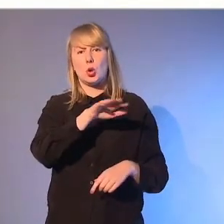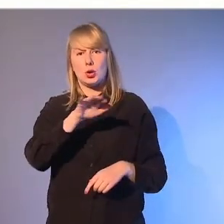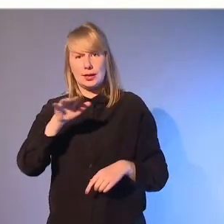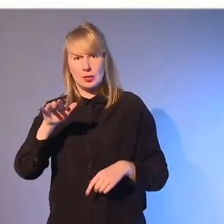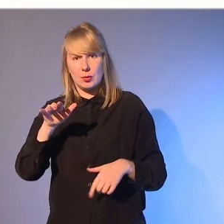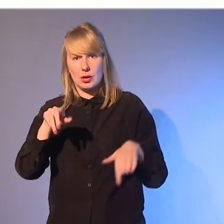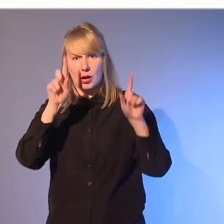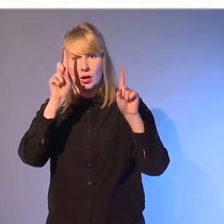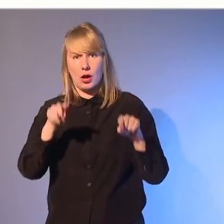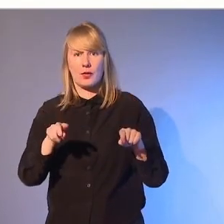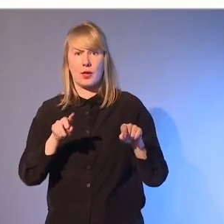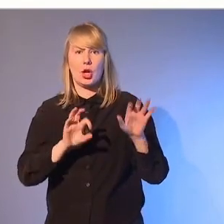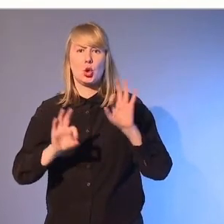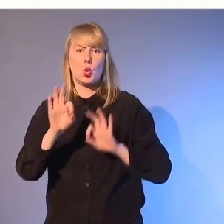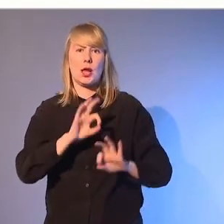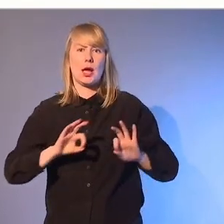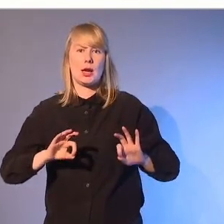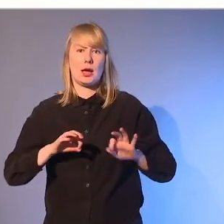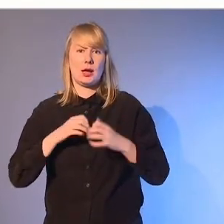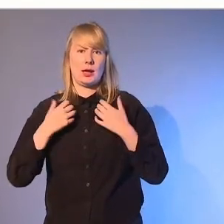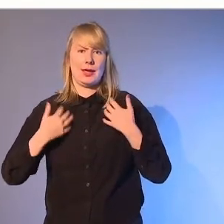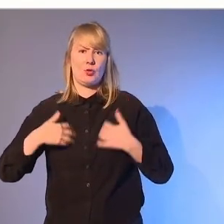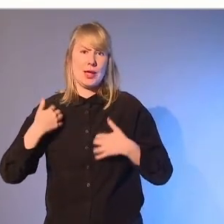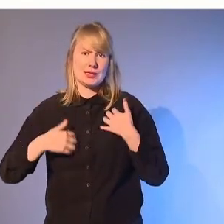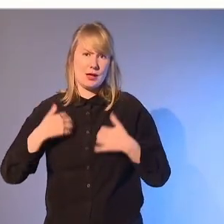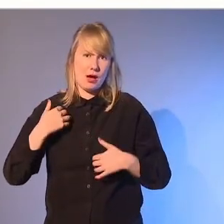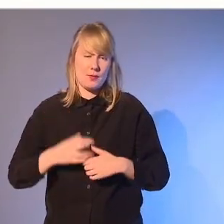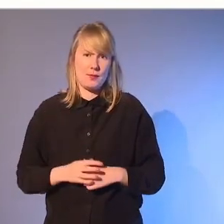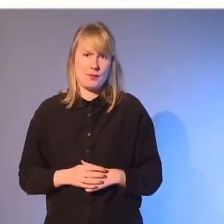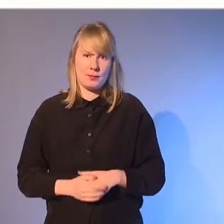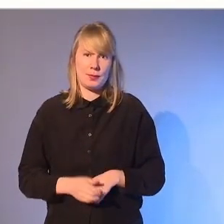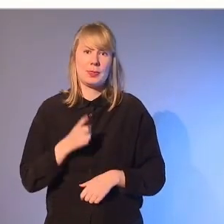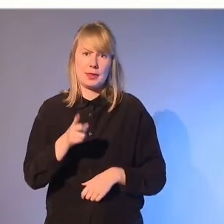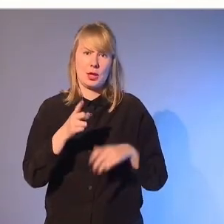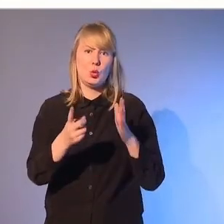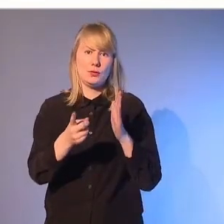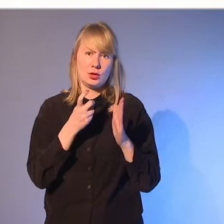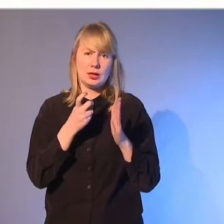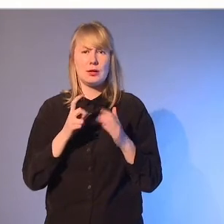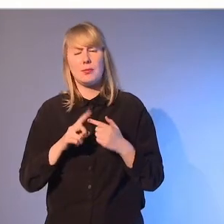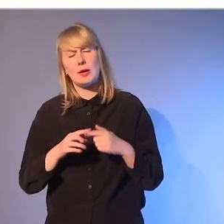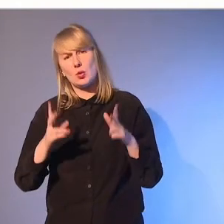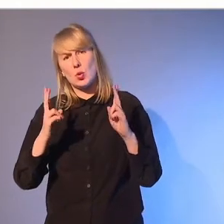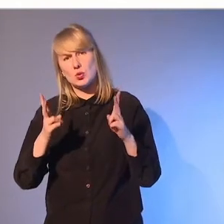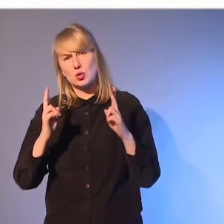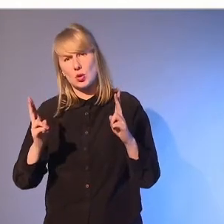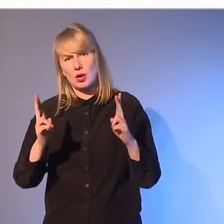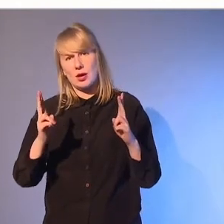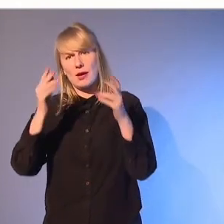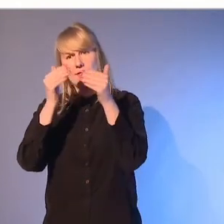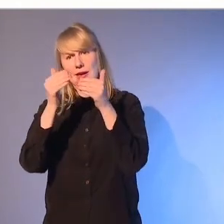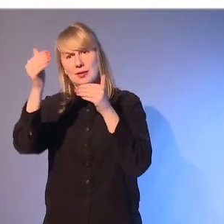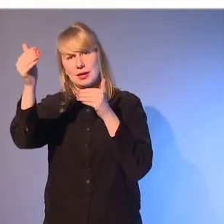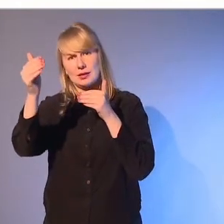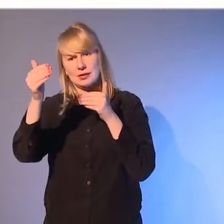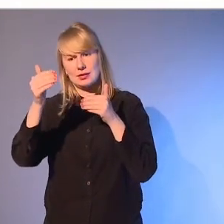for å kunne kurere influensa. Det er den store utfordringen. Og så er spørsmålet da, i den her fremtiden som ungene